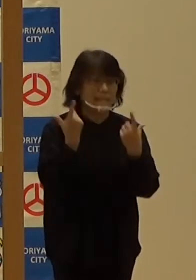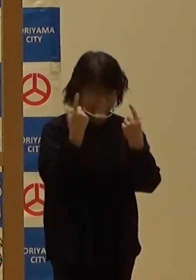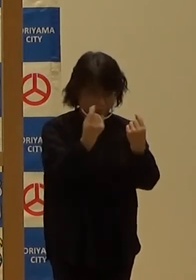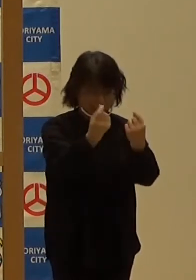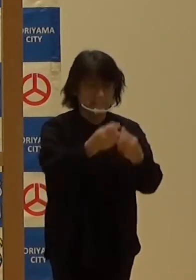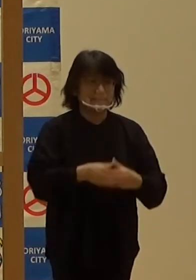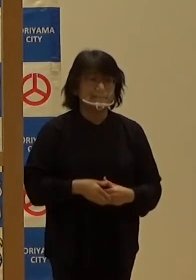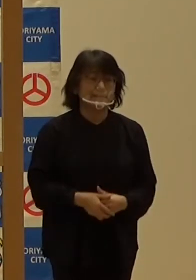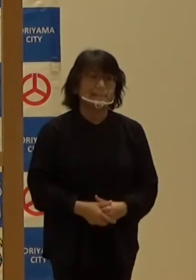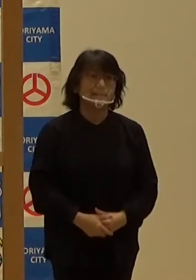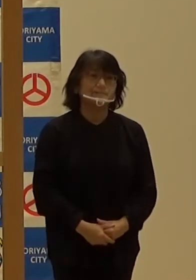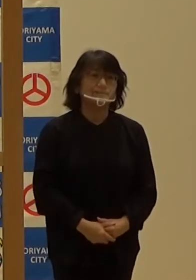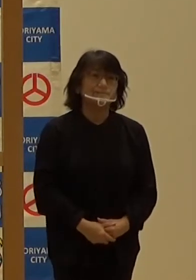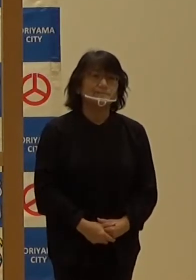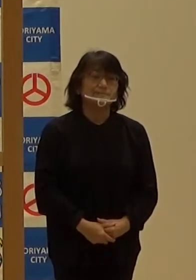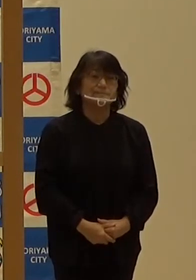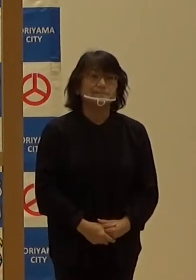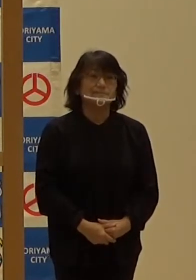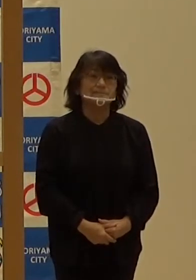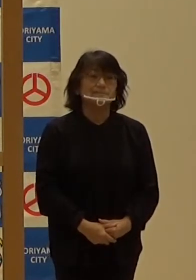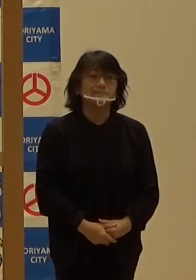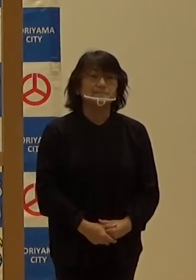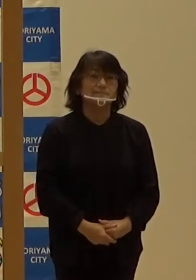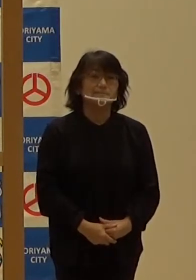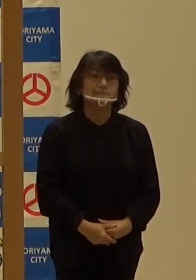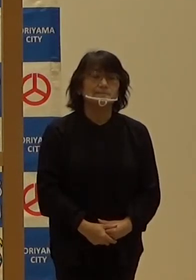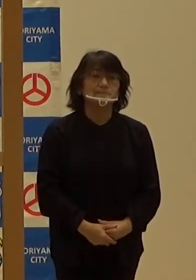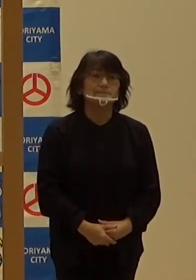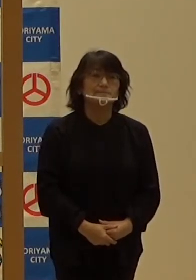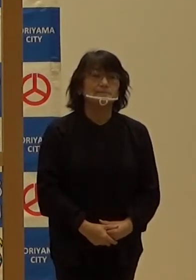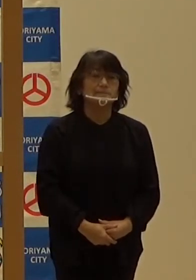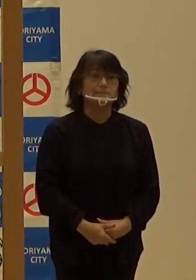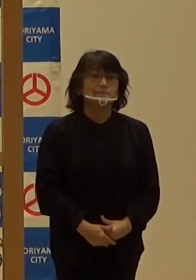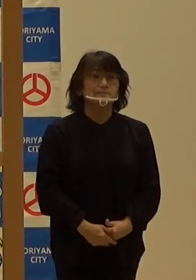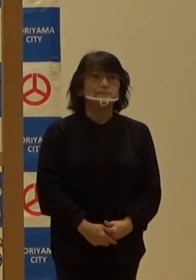けど、この自由広場の、